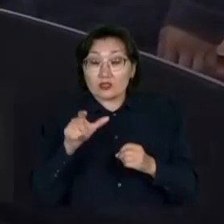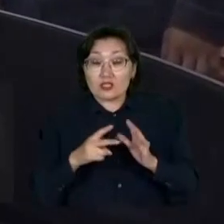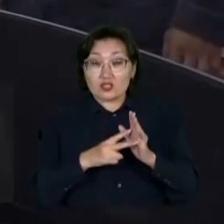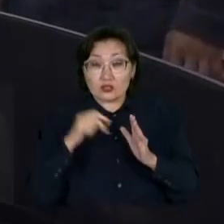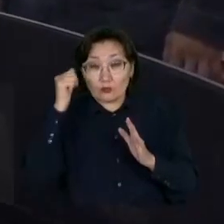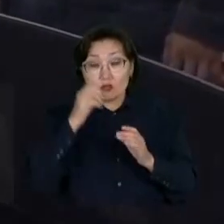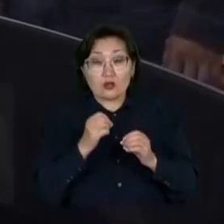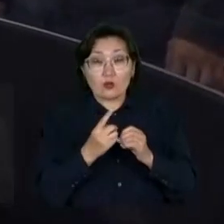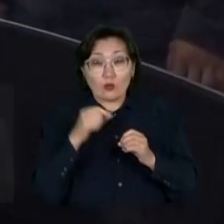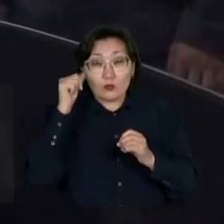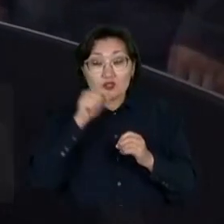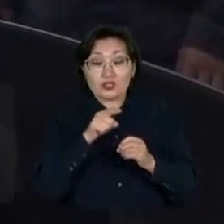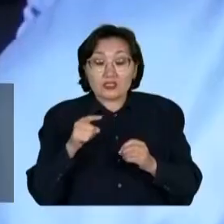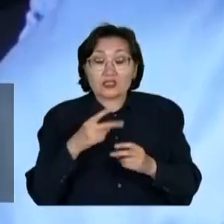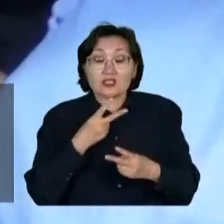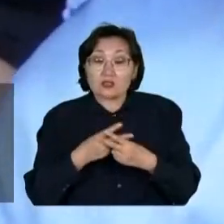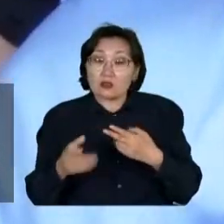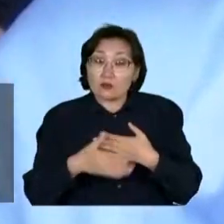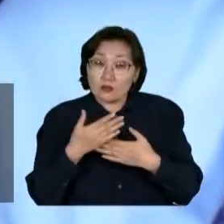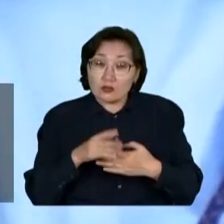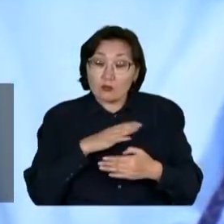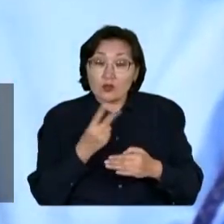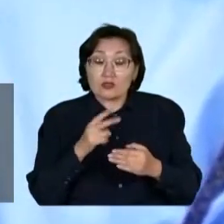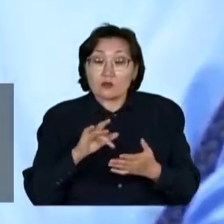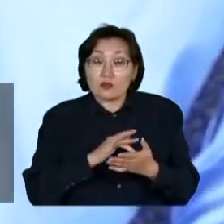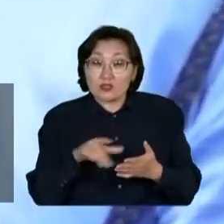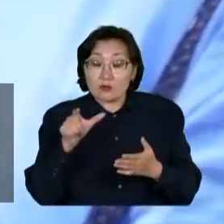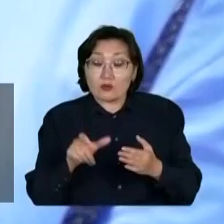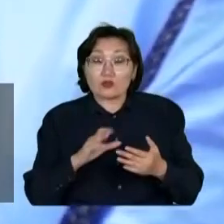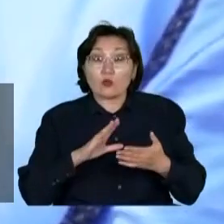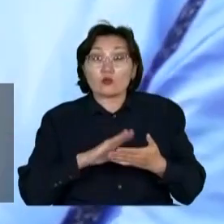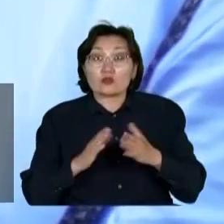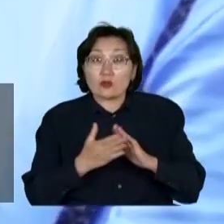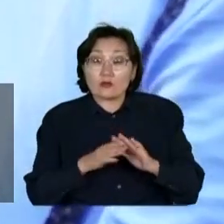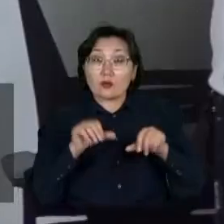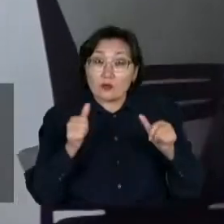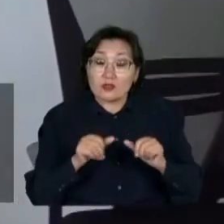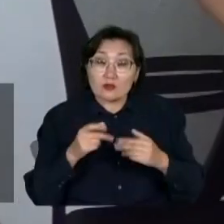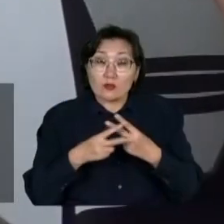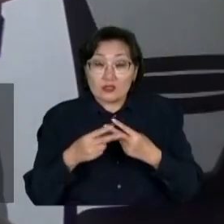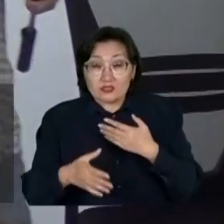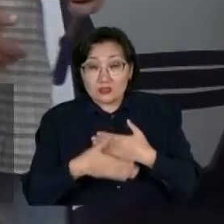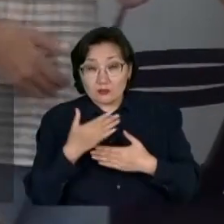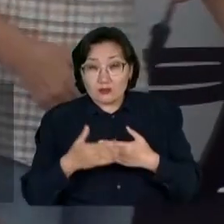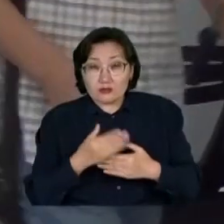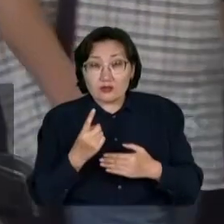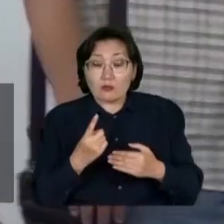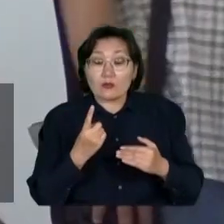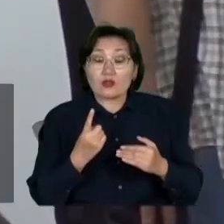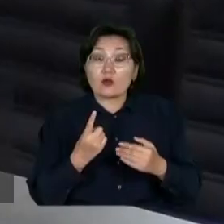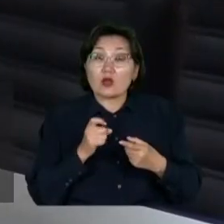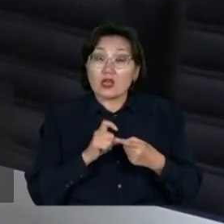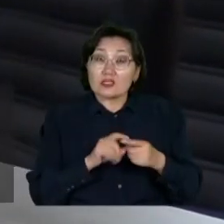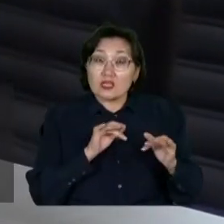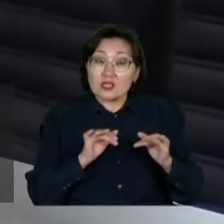жылдан 11 жылға дейін мерзімін өтейді. Тағы 2 есепші шартты түрде сотталса, біреуіне қатысты соның қайтыс болуына байланысты